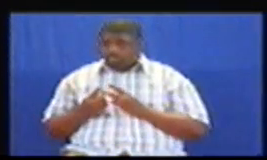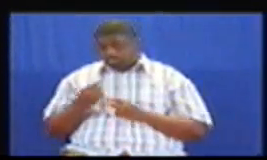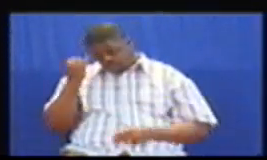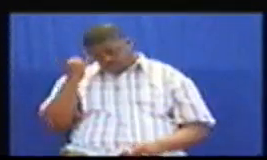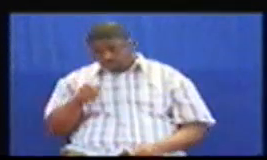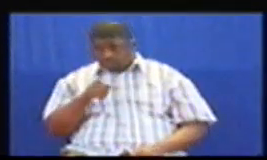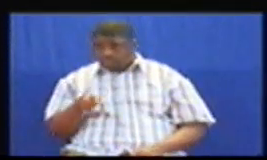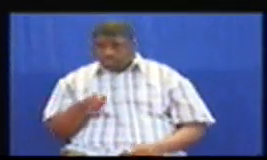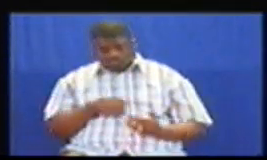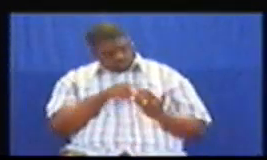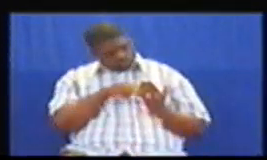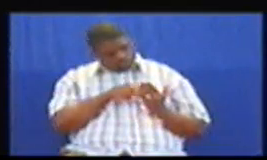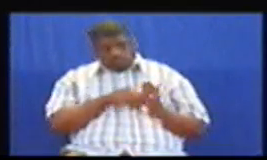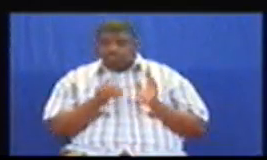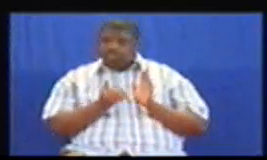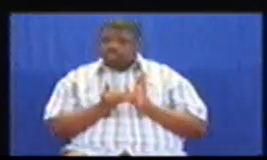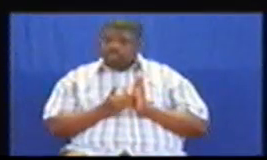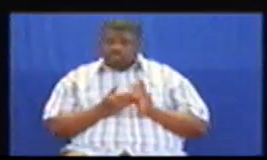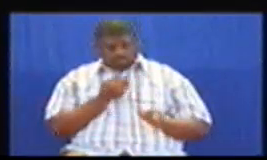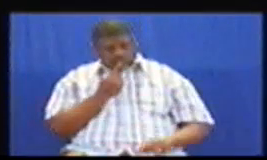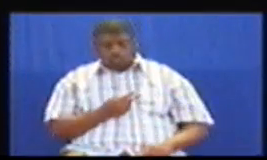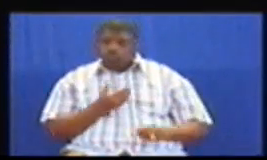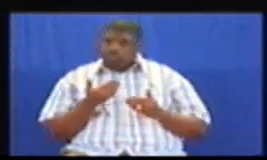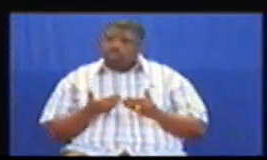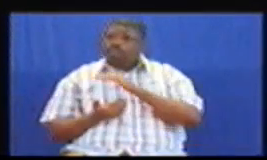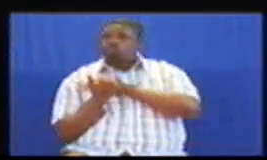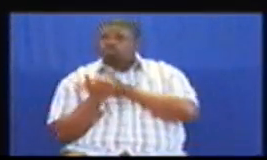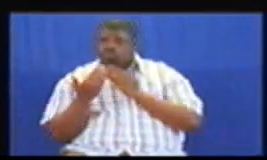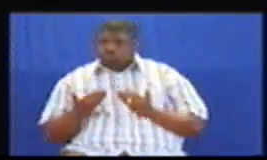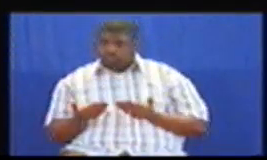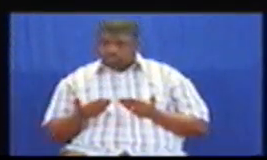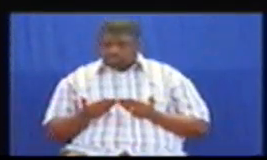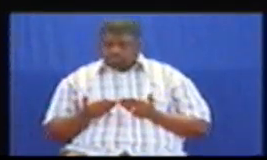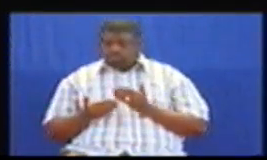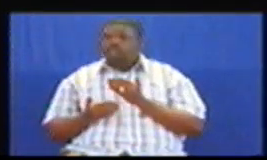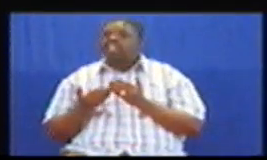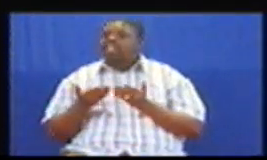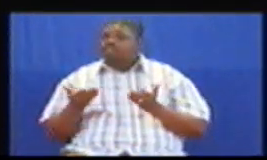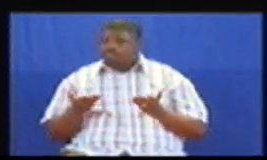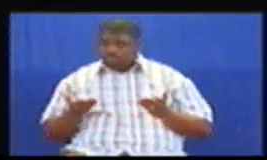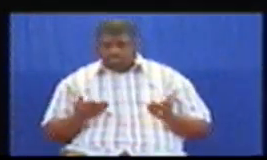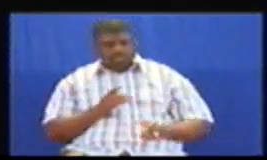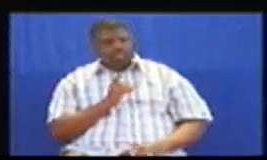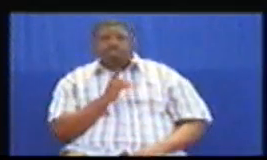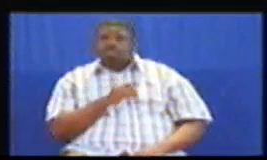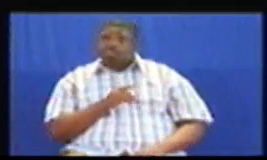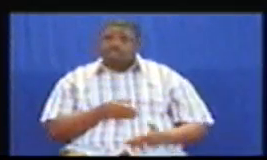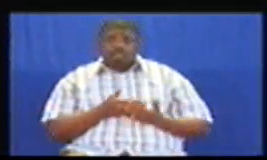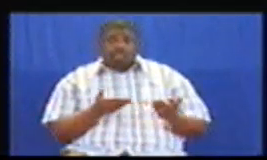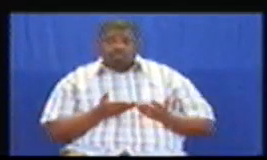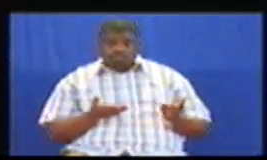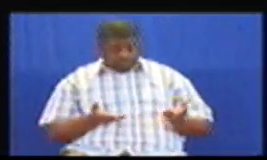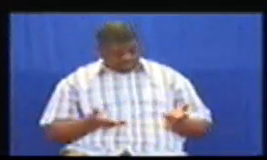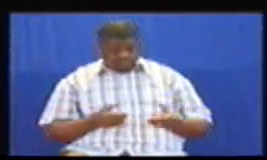angeenda kusoma hizo sheria na akaona sasa majukumu ya ofisi ya IG ni yapi, majukumu ya ofisi ya DPP ni yapi, na majukumu ya ofisi ya Solicitor